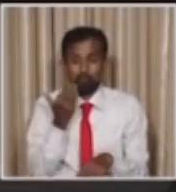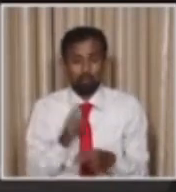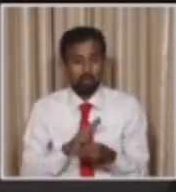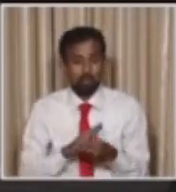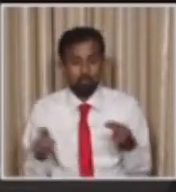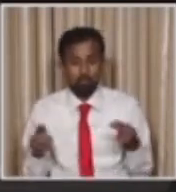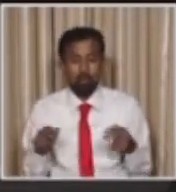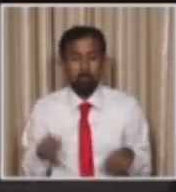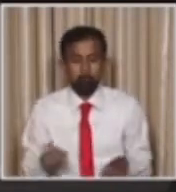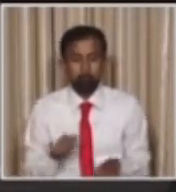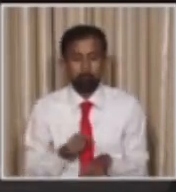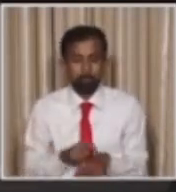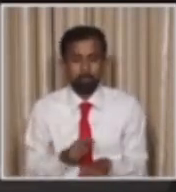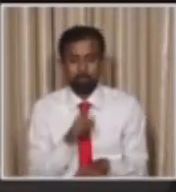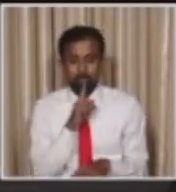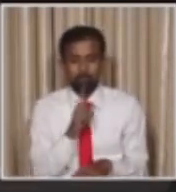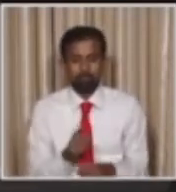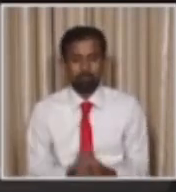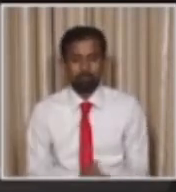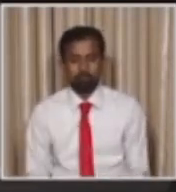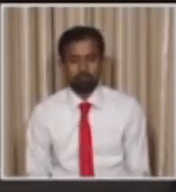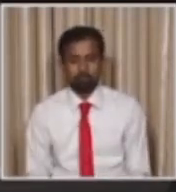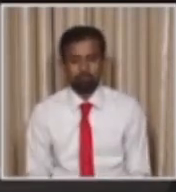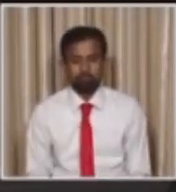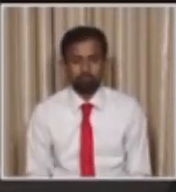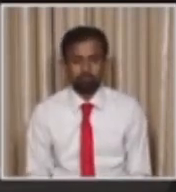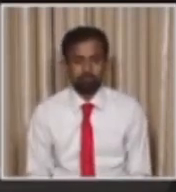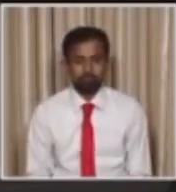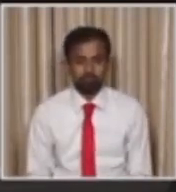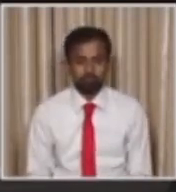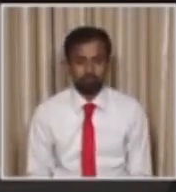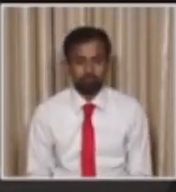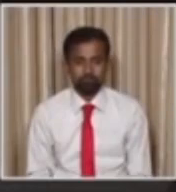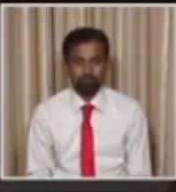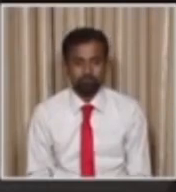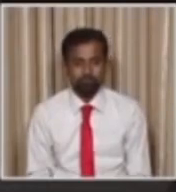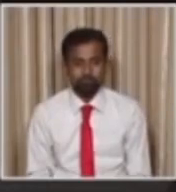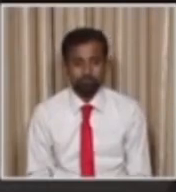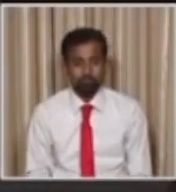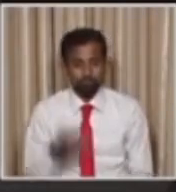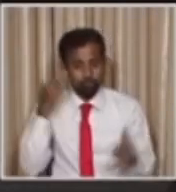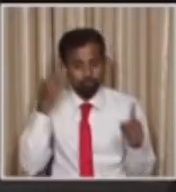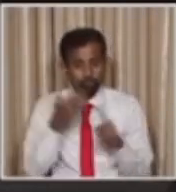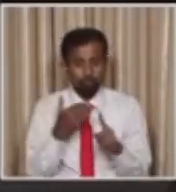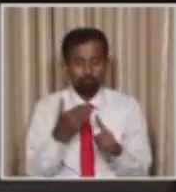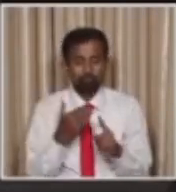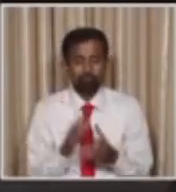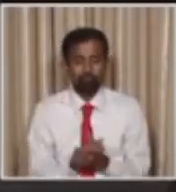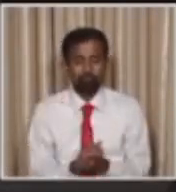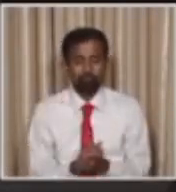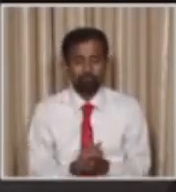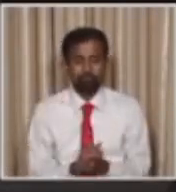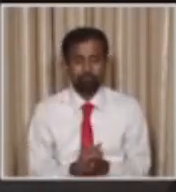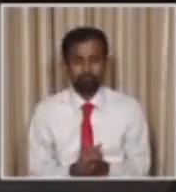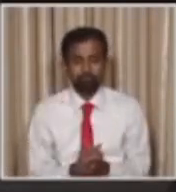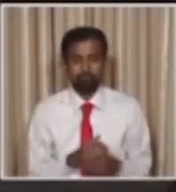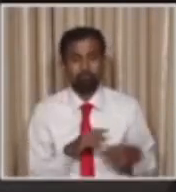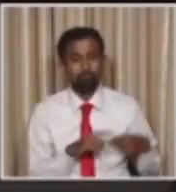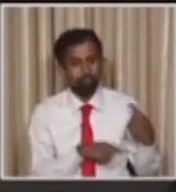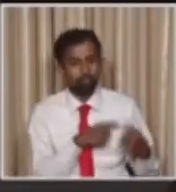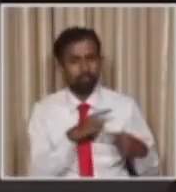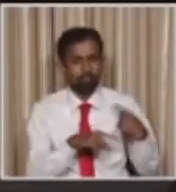මේ අවස්ථාවේ විශේෂයෙන් මතක් කරන්න කැමතියි. ඒ නිසා අපි මේ කාරණාව සම්බන්ධව මේක දිගින්